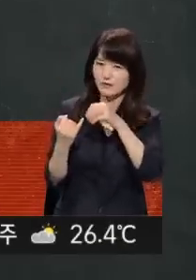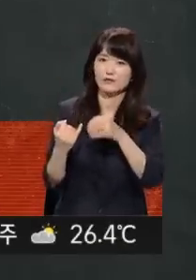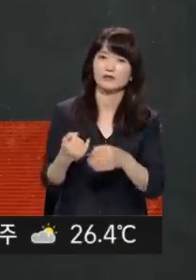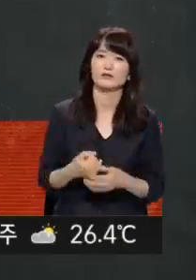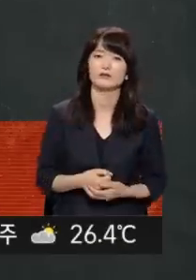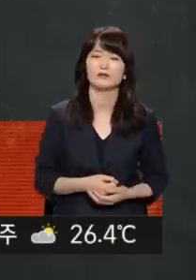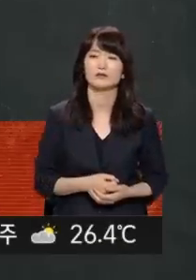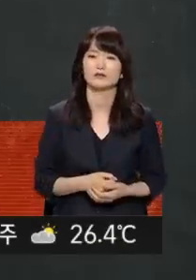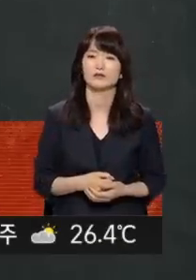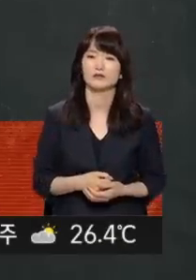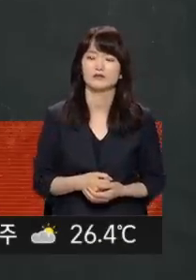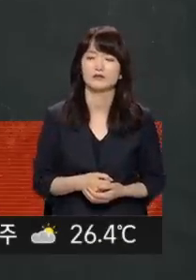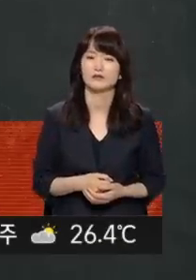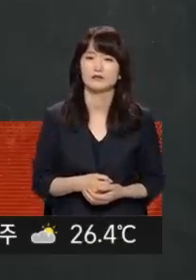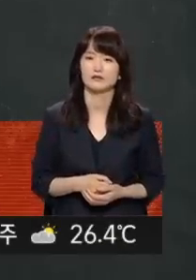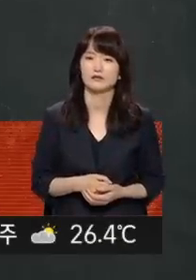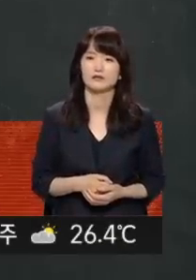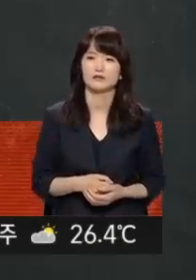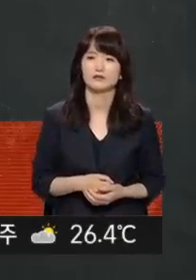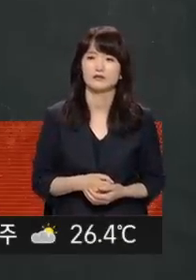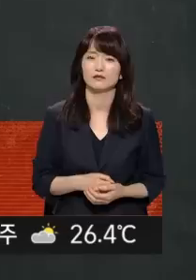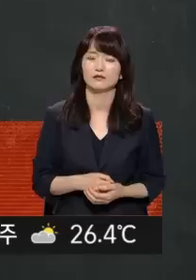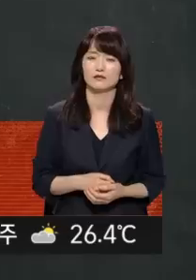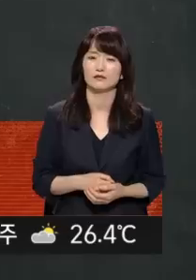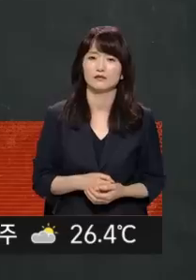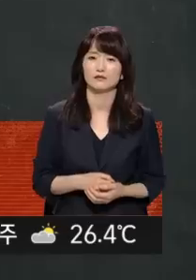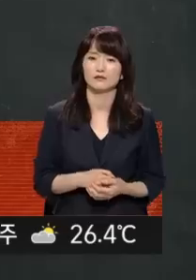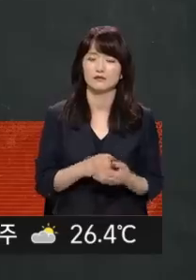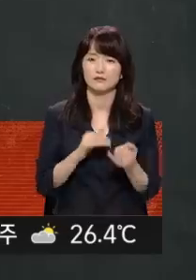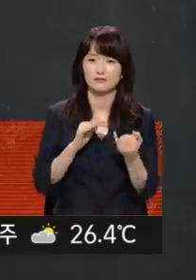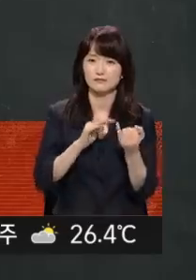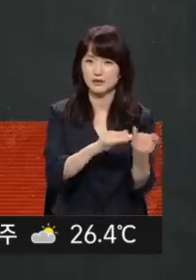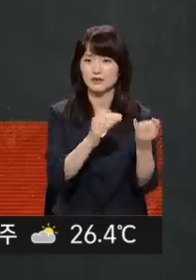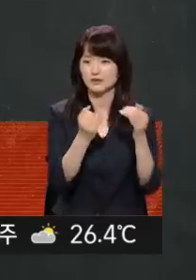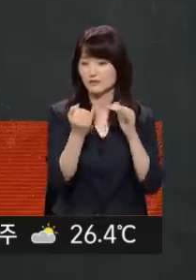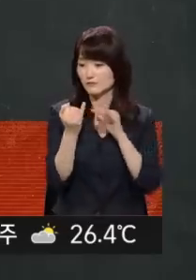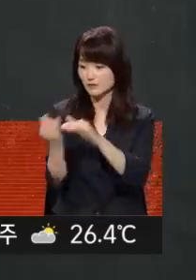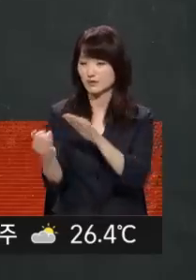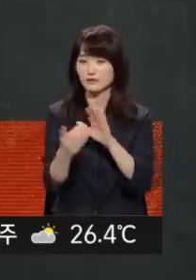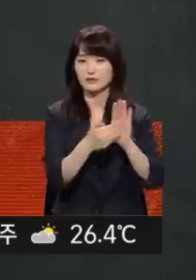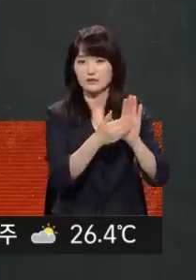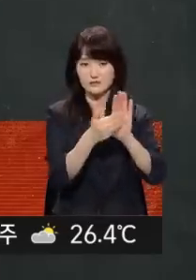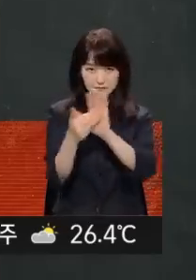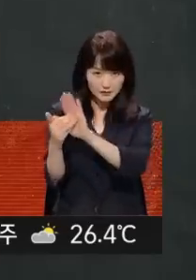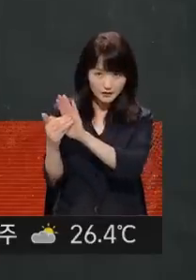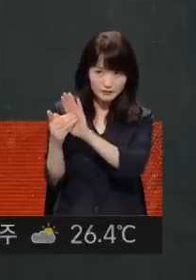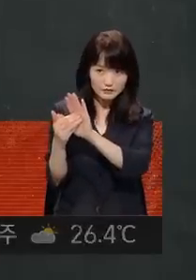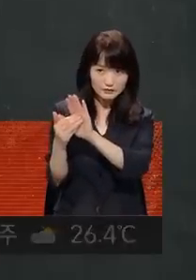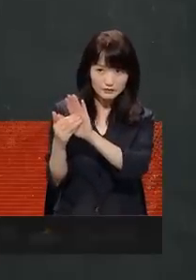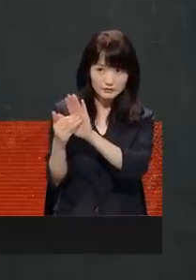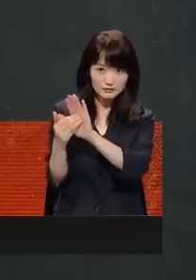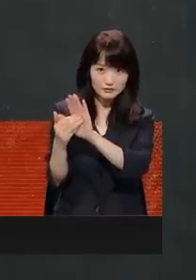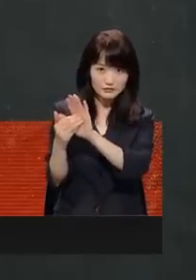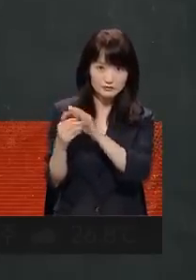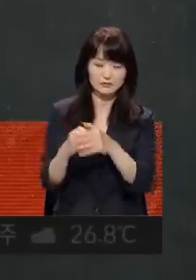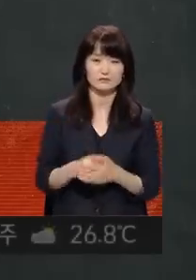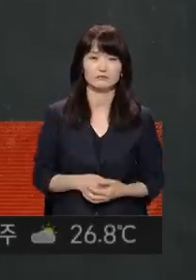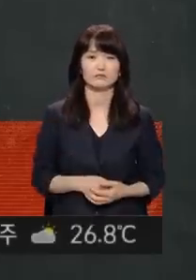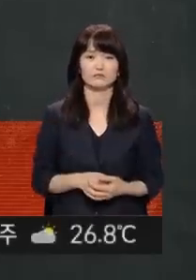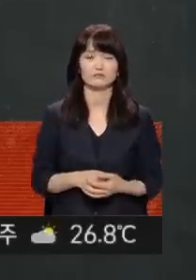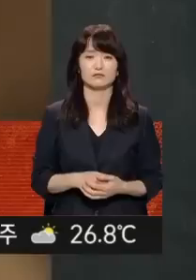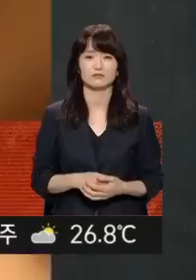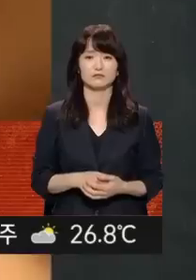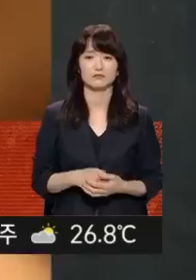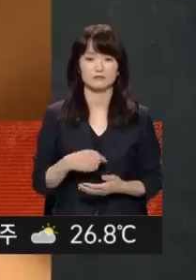이제 주로 뭐 이렇게 밀치는 과정 그리고 방어하기 위해서 밀어내고 이런 과정이 있긴 하지만 자신을